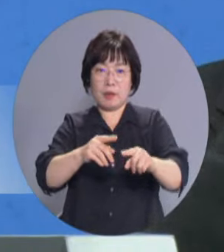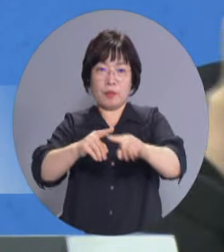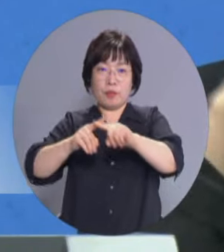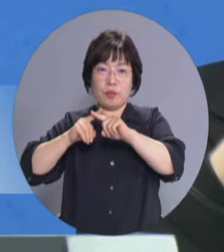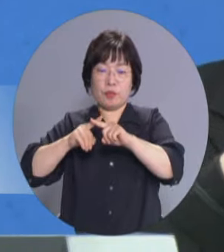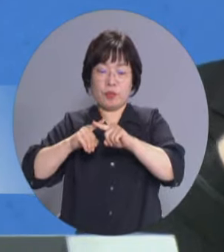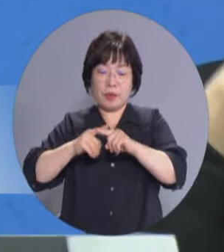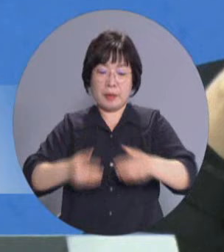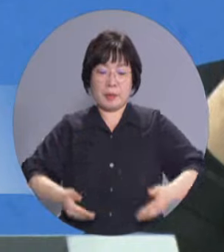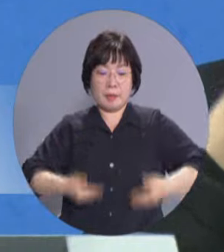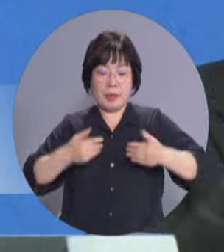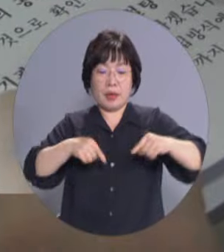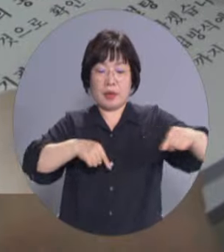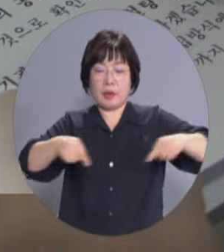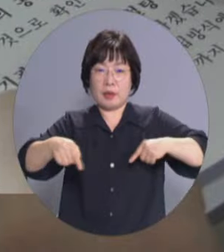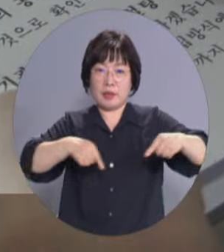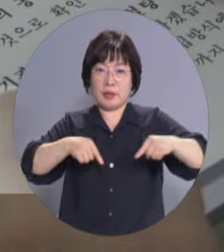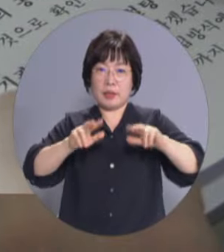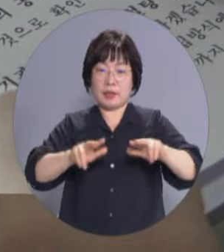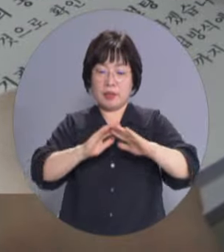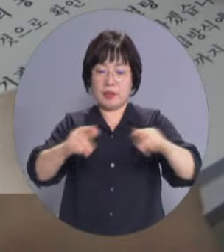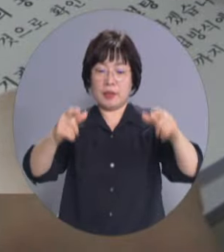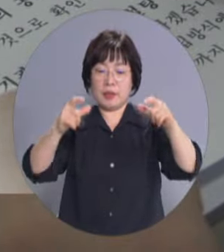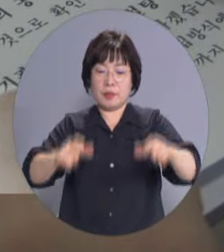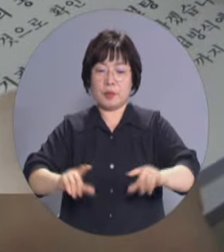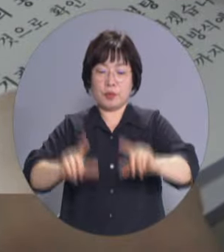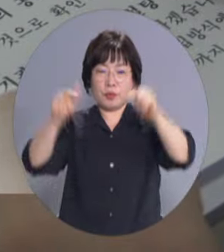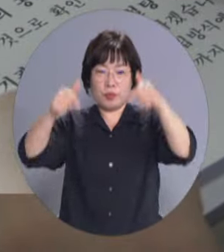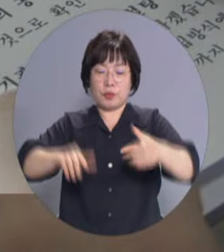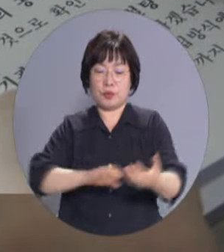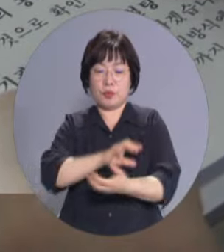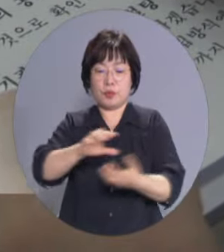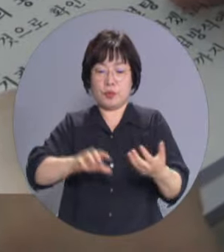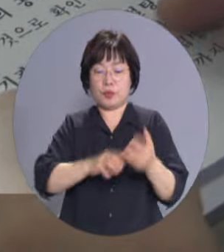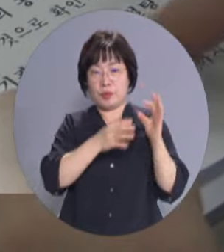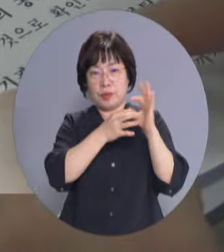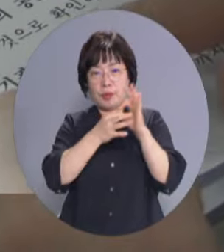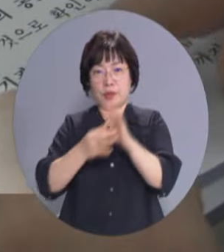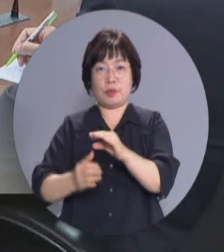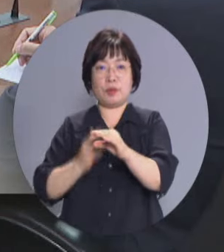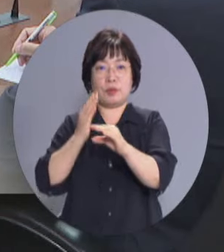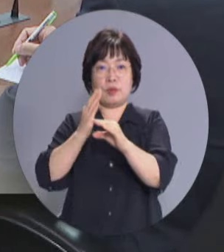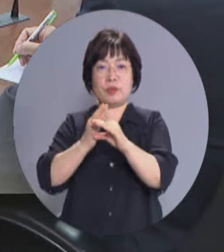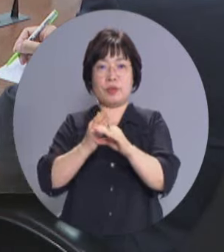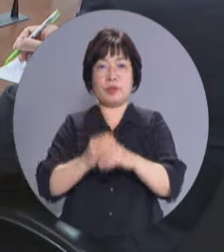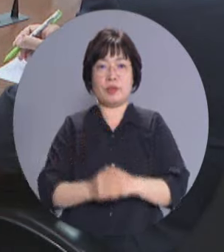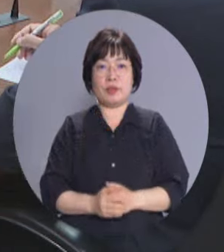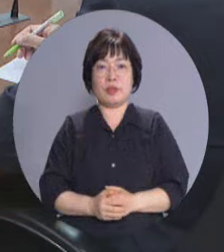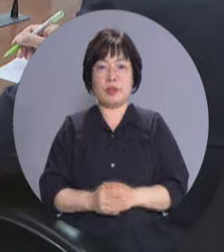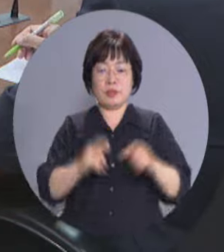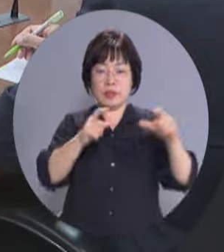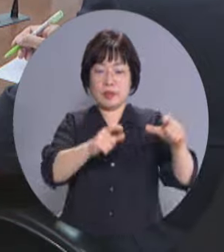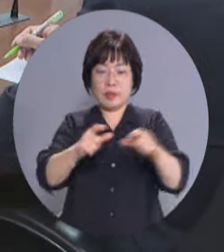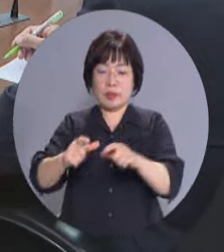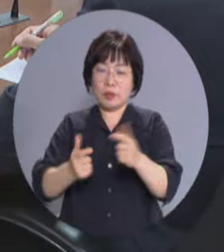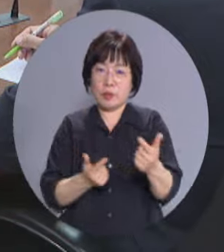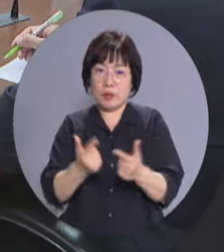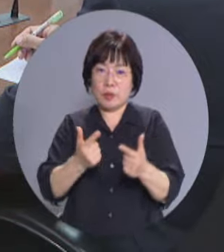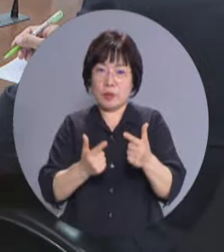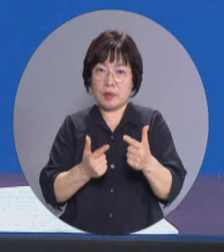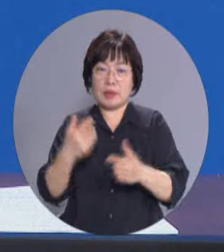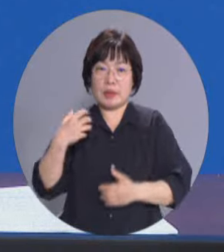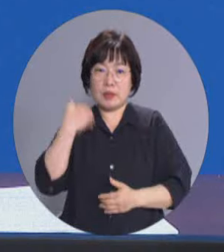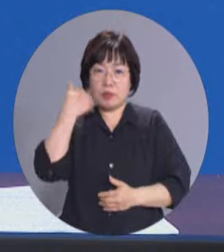성급하게 추진한 행정이 현재 전남권 의대 문제 사태를 자초했다는 겁니다 자산간 이조 갈등